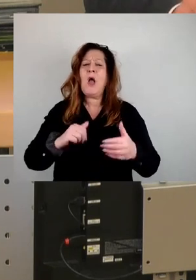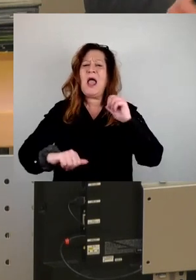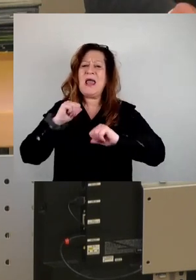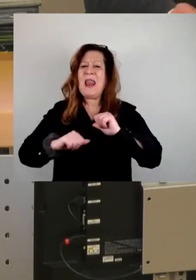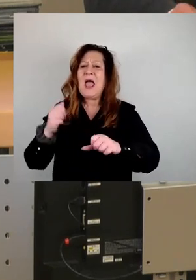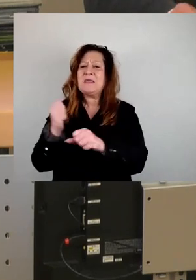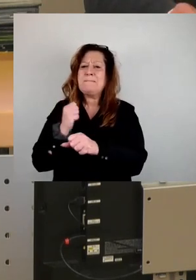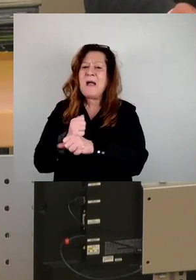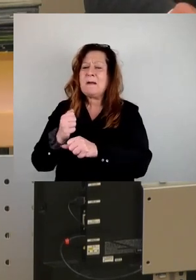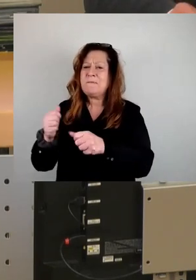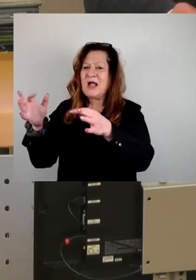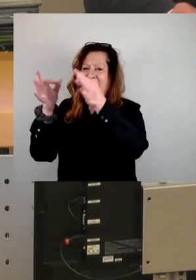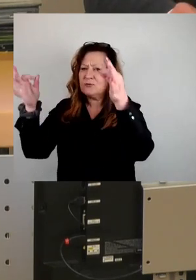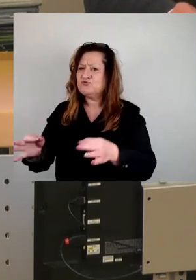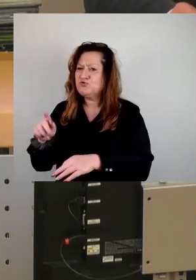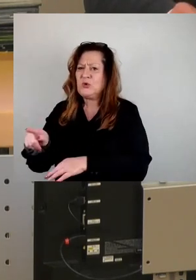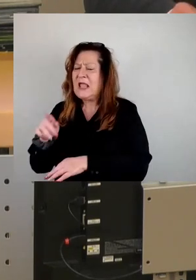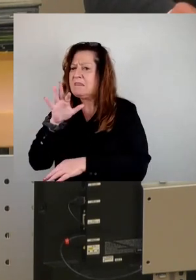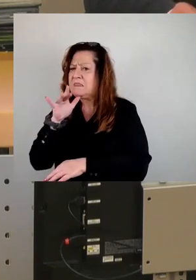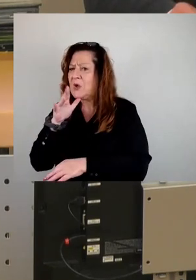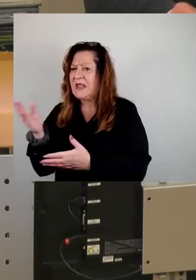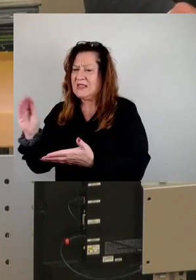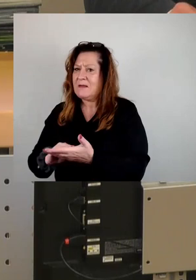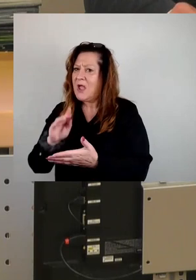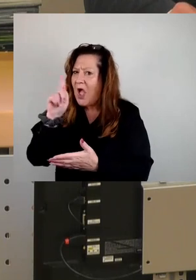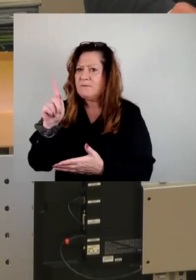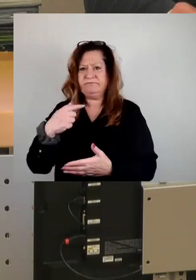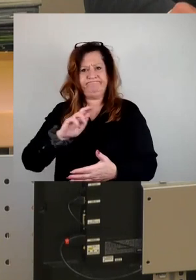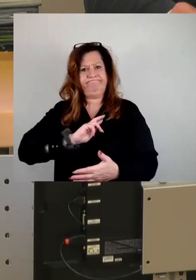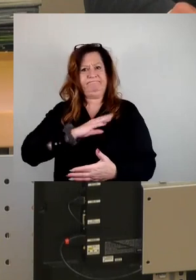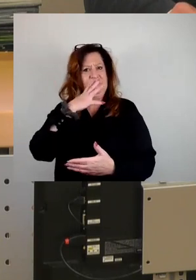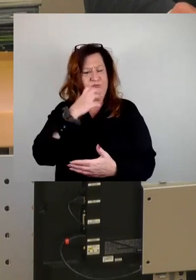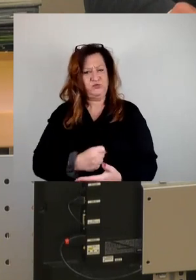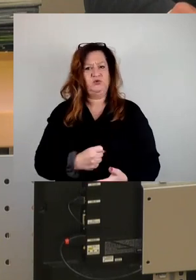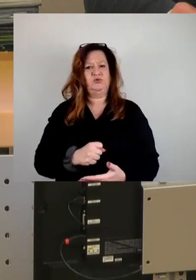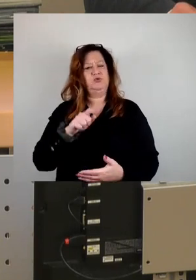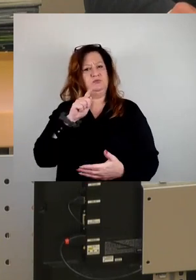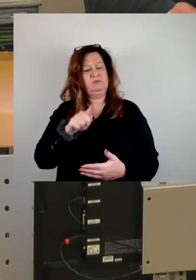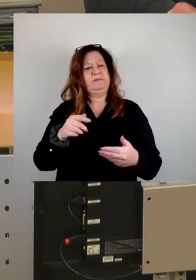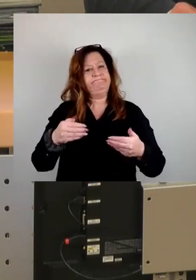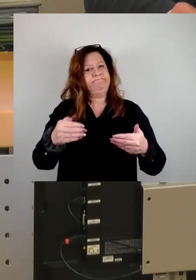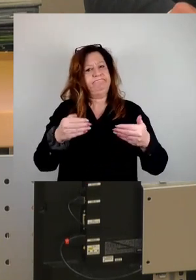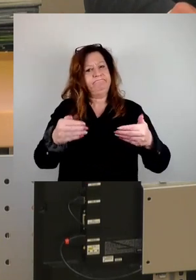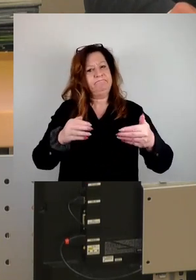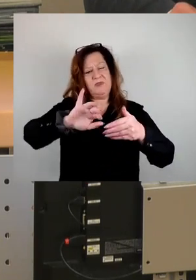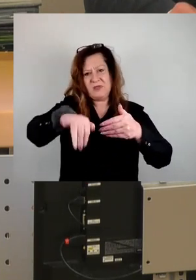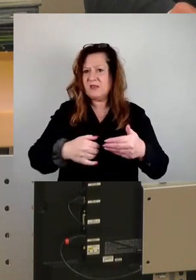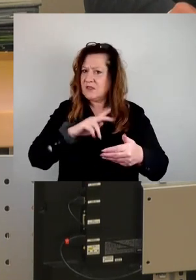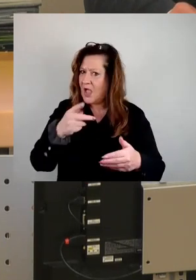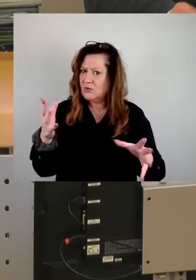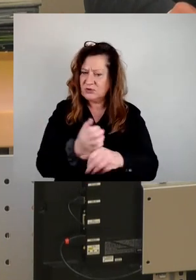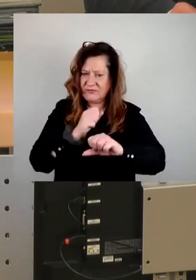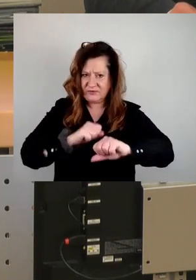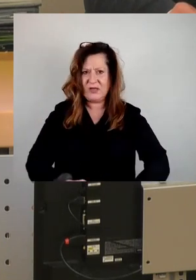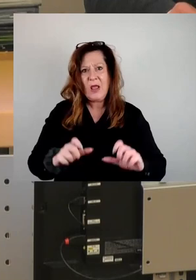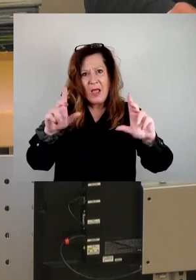Machbarkeitsleuten nicht gedacht worden. Aber ich wünsche mir, dass das in den nächsten Jahren dann auch gelingt. Also wir stimmen gerne